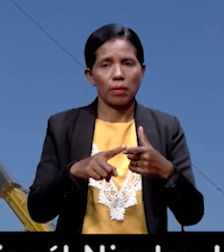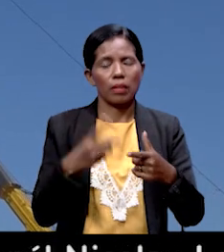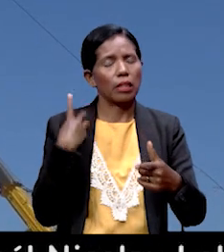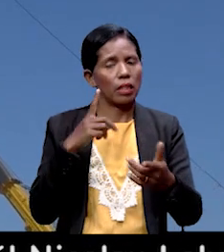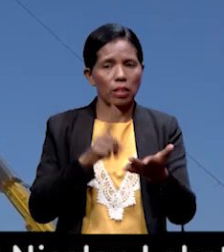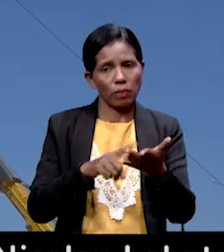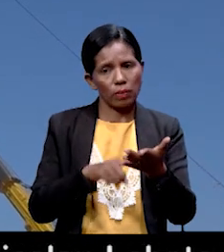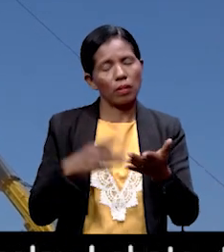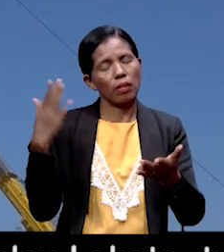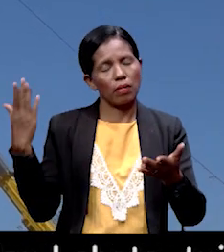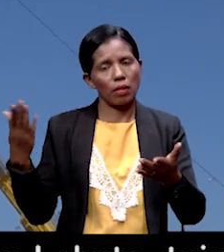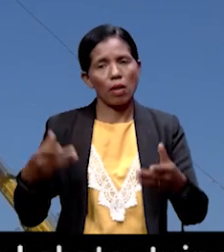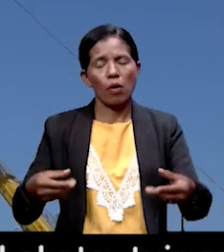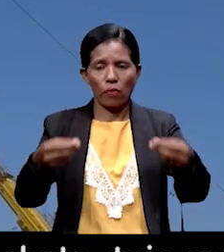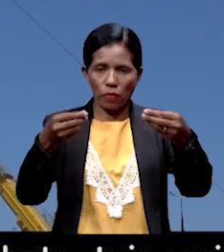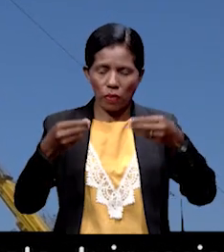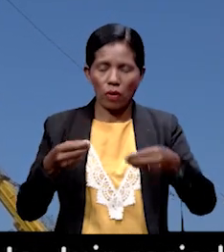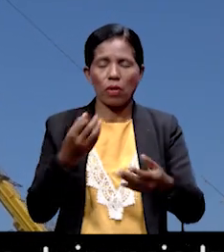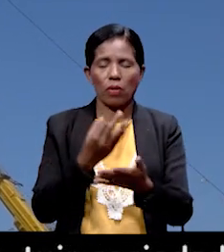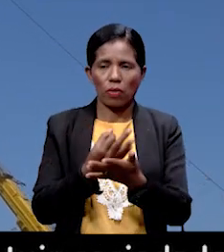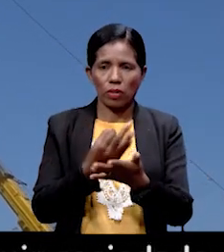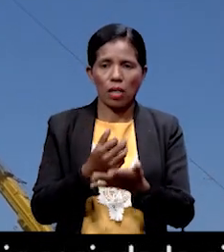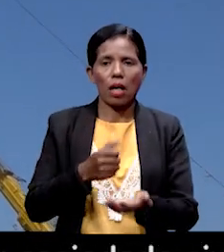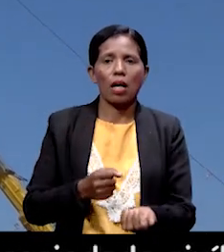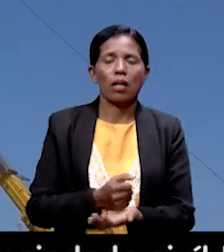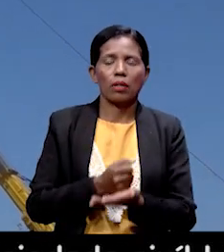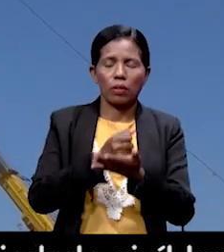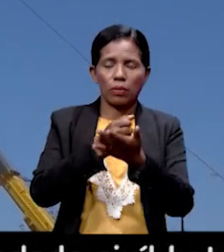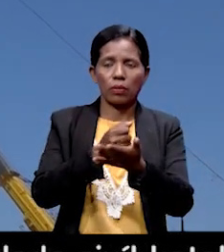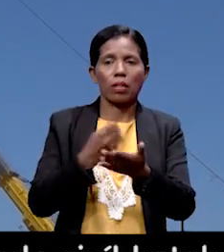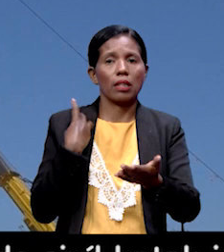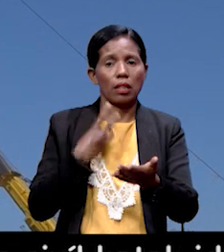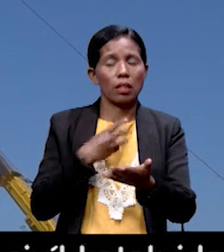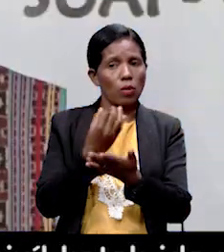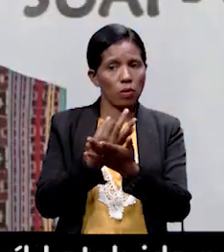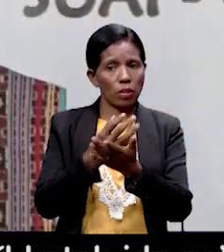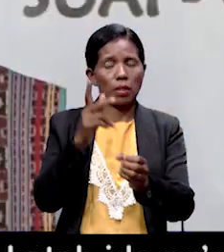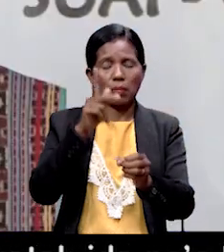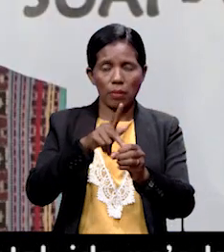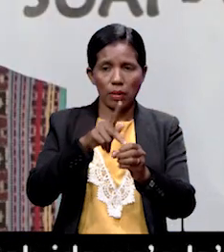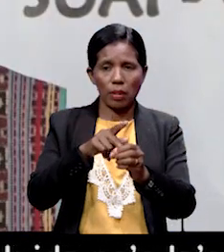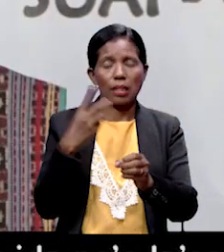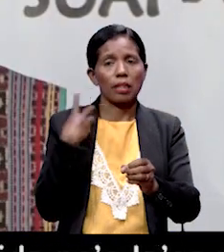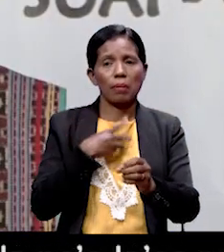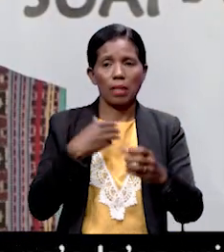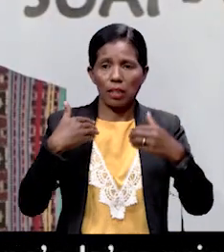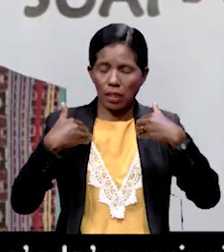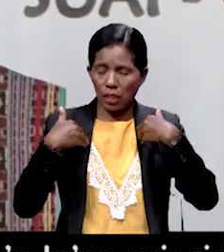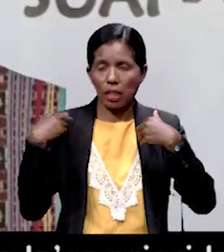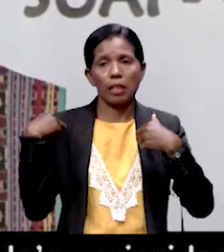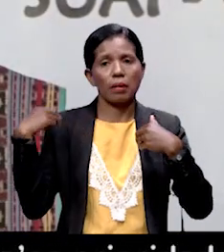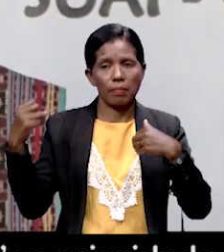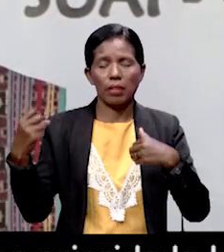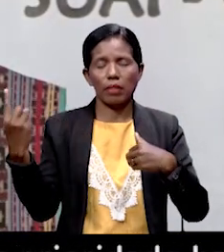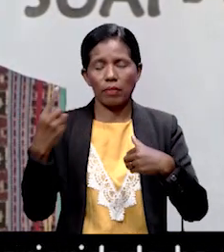nebe, nia fora da ocasan reforça ita nia fundo petrolífero para ita bele ia kibit na fati desenvolve ita